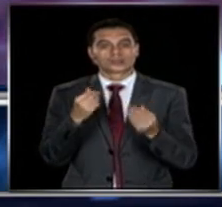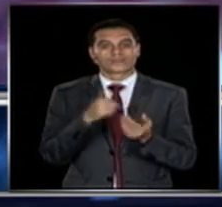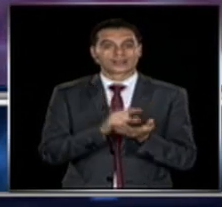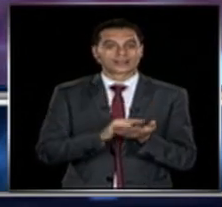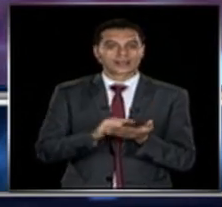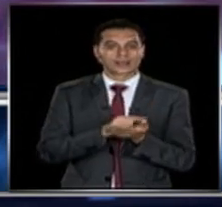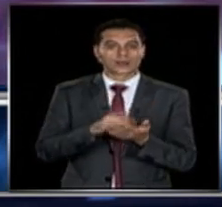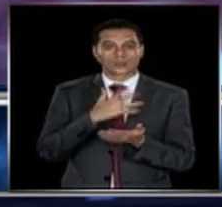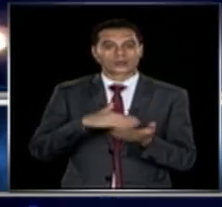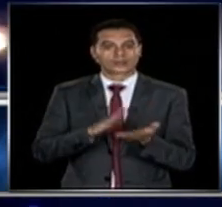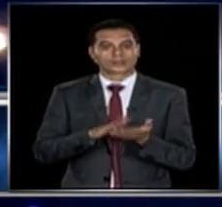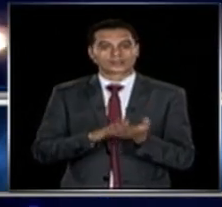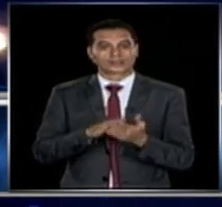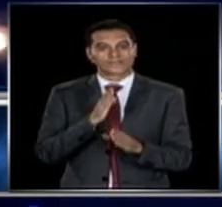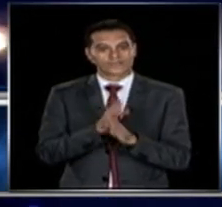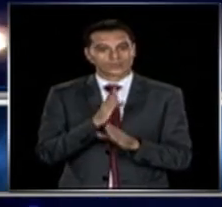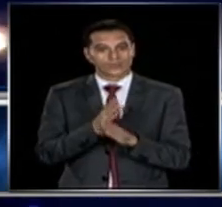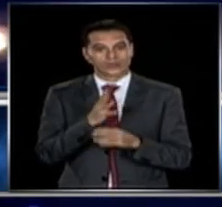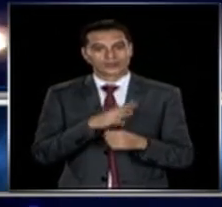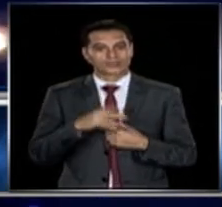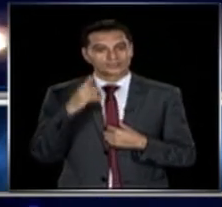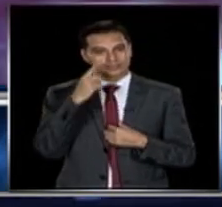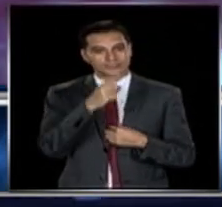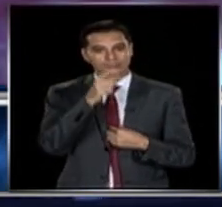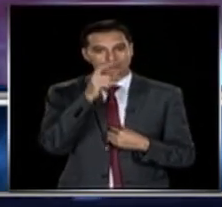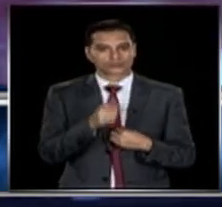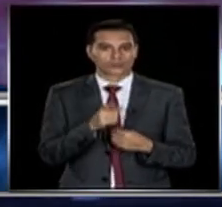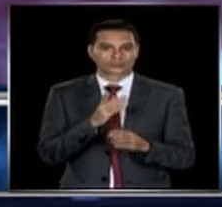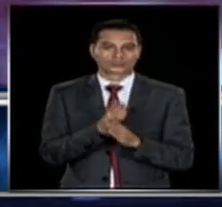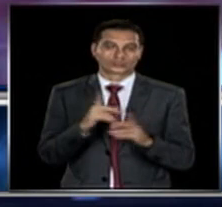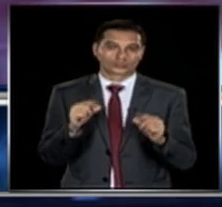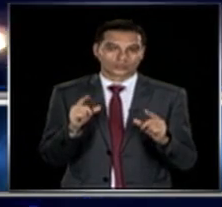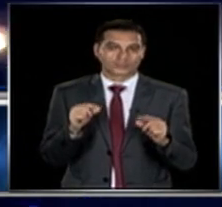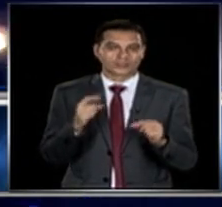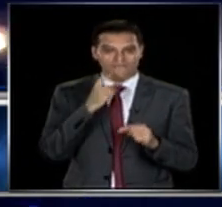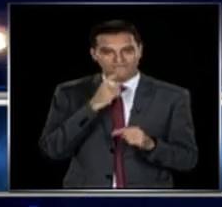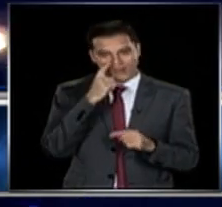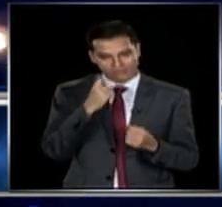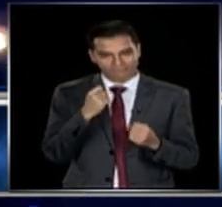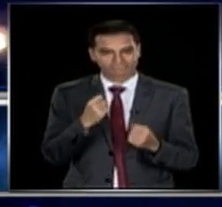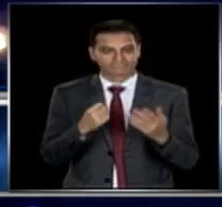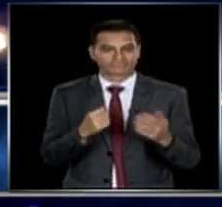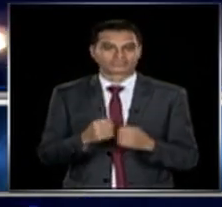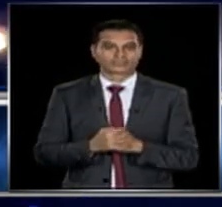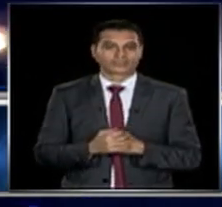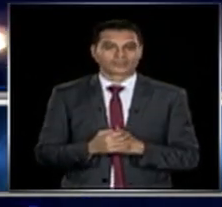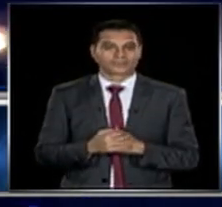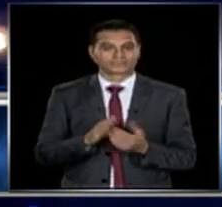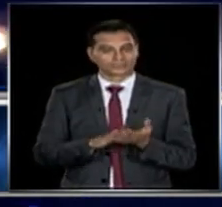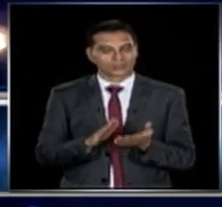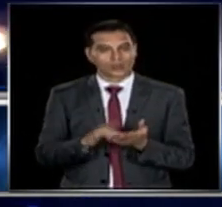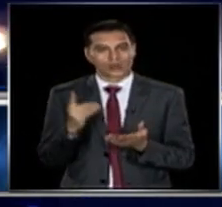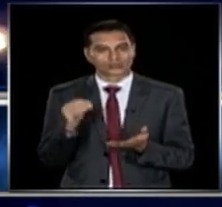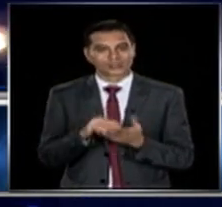مننا ليها. ليها تحية مننا ليها والممثلة يسرى اللوزي. برافو عليك،